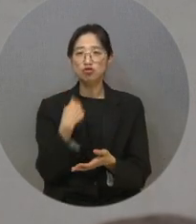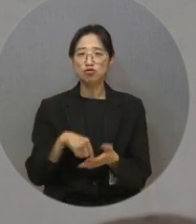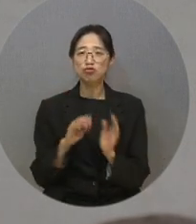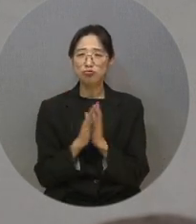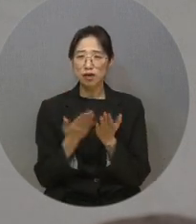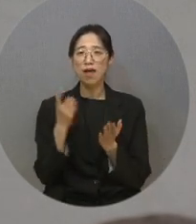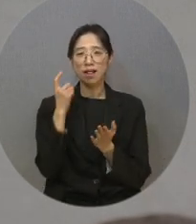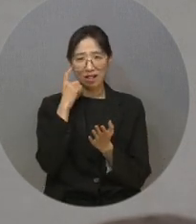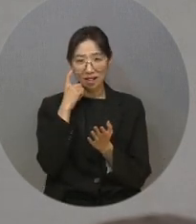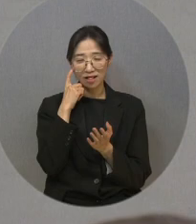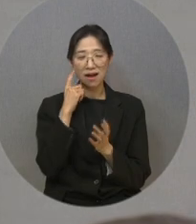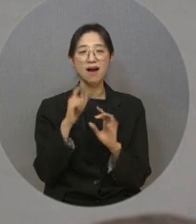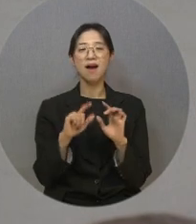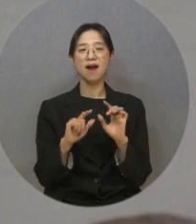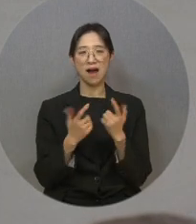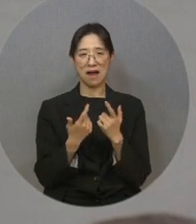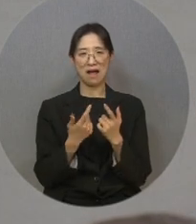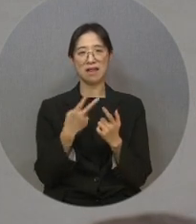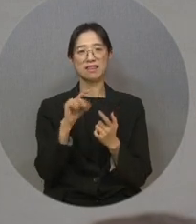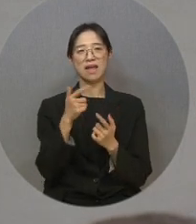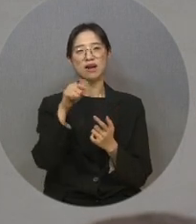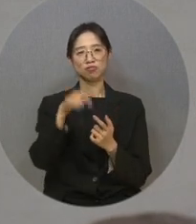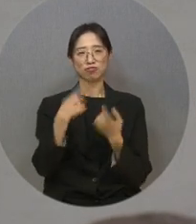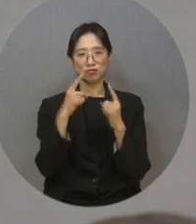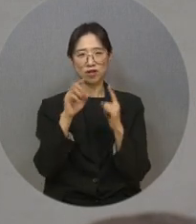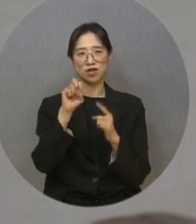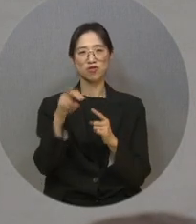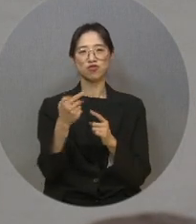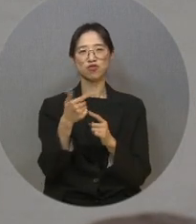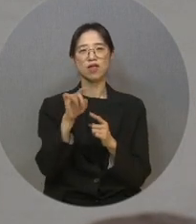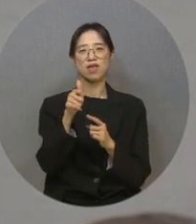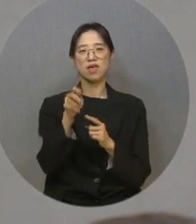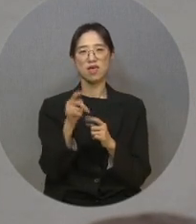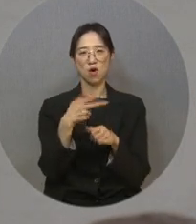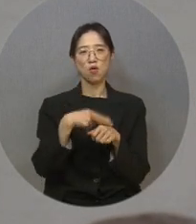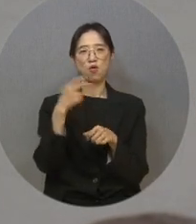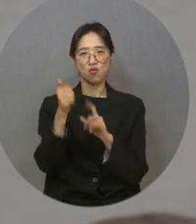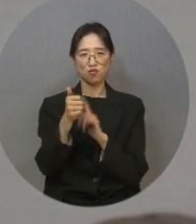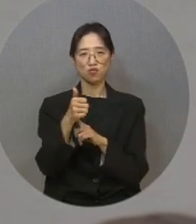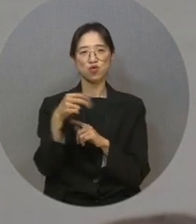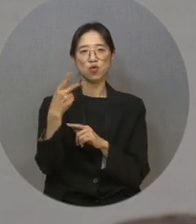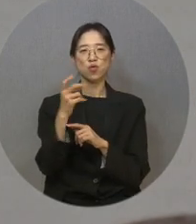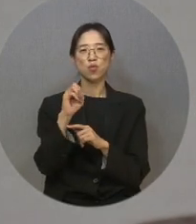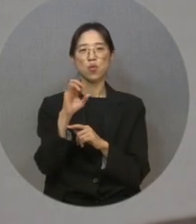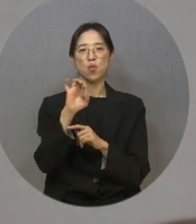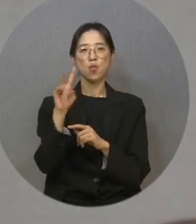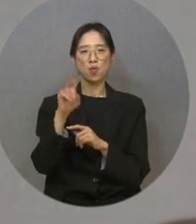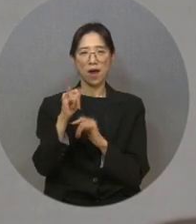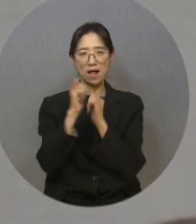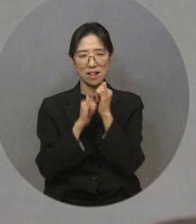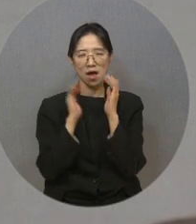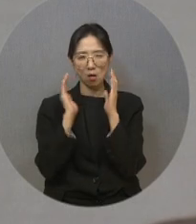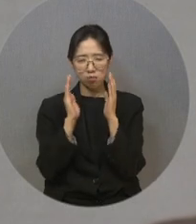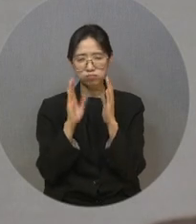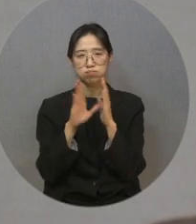줄 알았어요. 그런데 단국대학교 윤내은 교수가 거기에 동양사학을 공부하면서 갔는데 거기에 가서